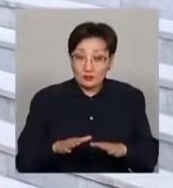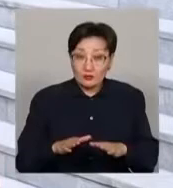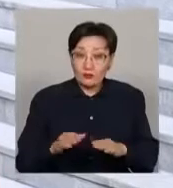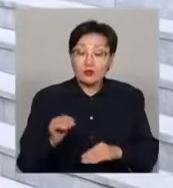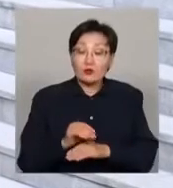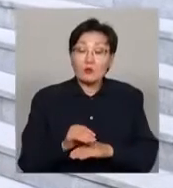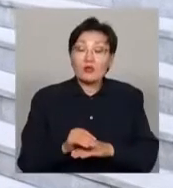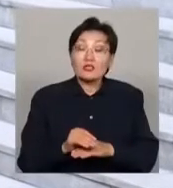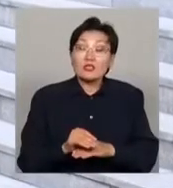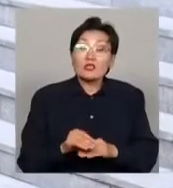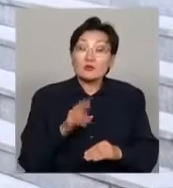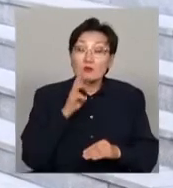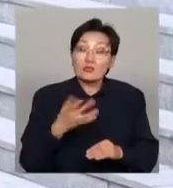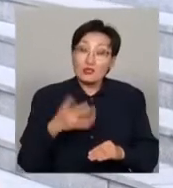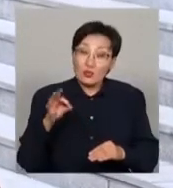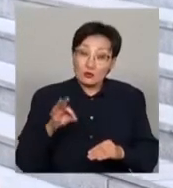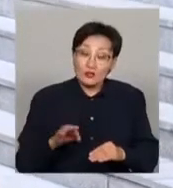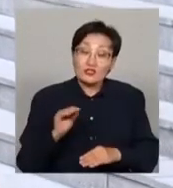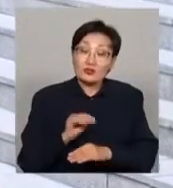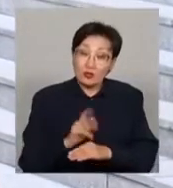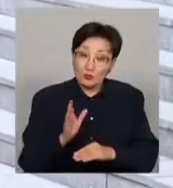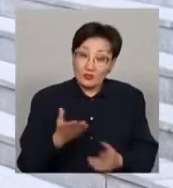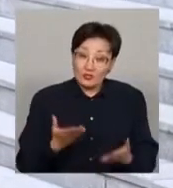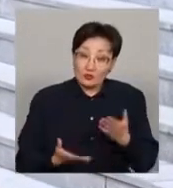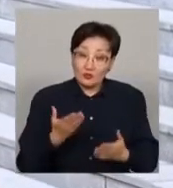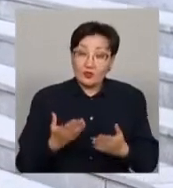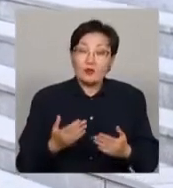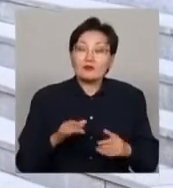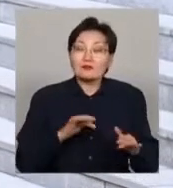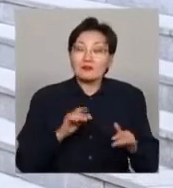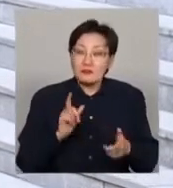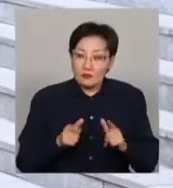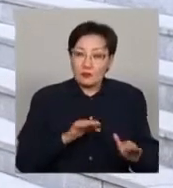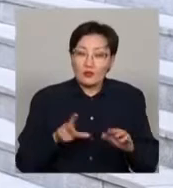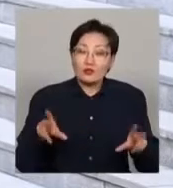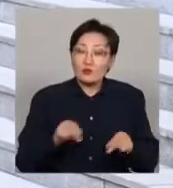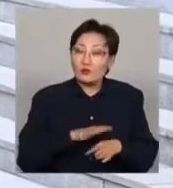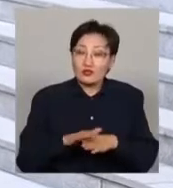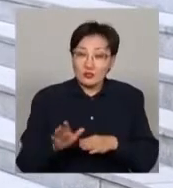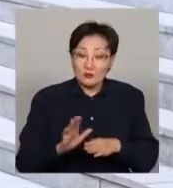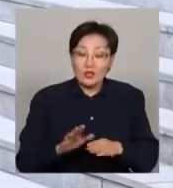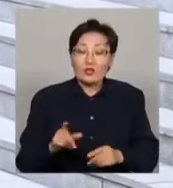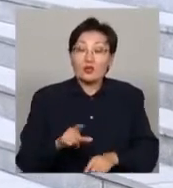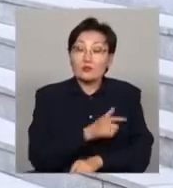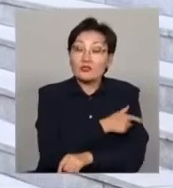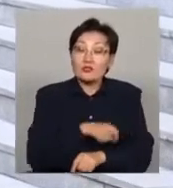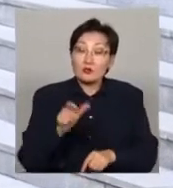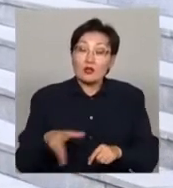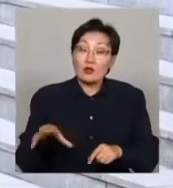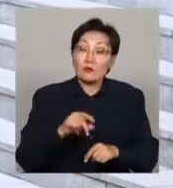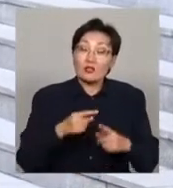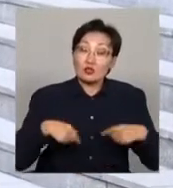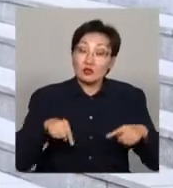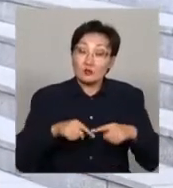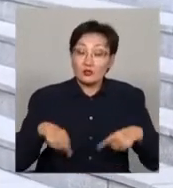сөзіне сенсек, айлық бүтінде 50%-ға өспек. Егер де іс жүзінде уәде орындалмаса, күзетшілер барлық нысандағы жұмысты